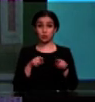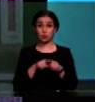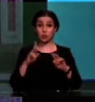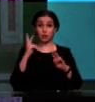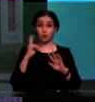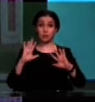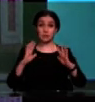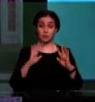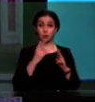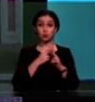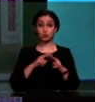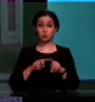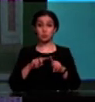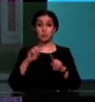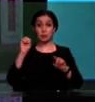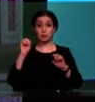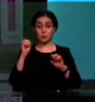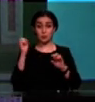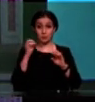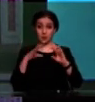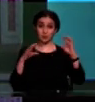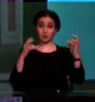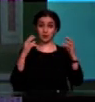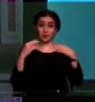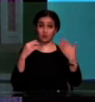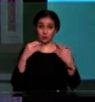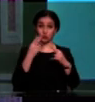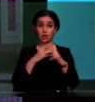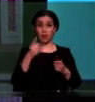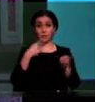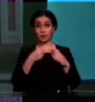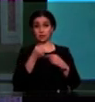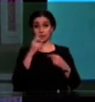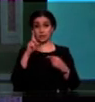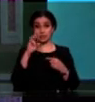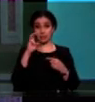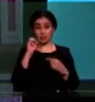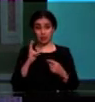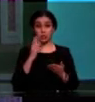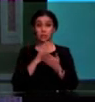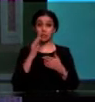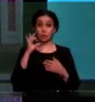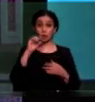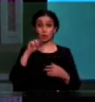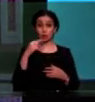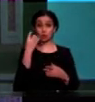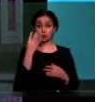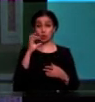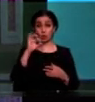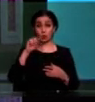событий, а именно перебрасываем левую часть с обратным знаком, и получается у нас 0,4